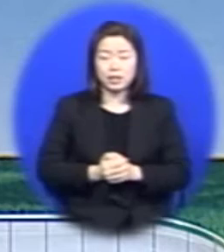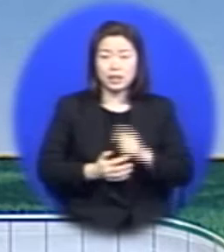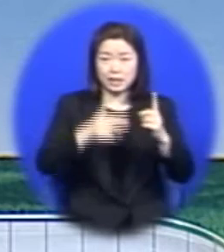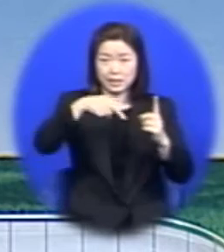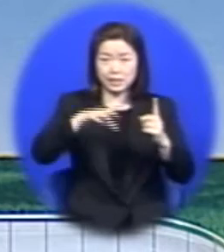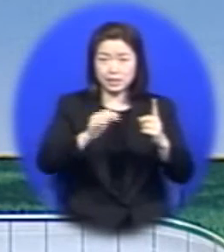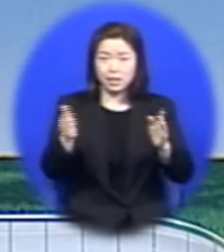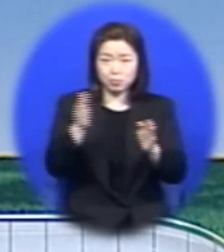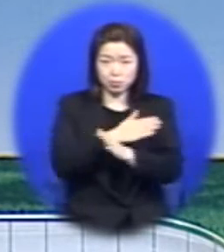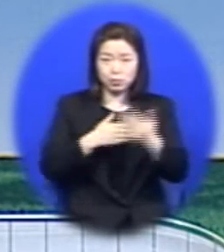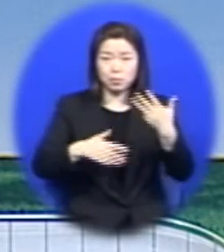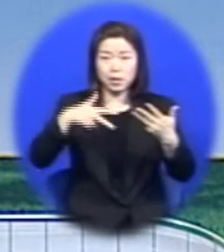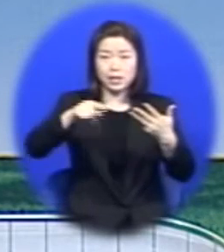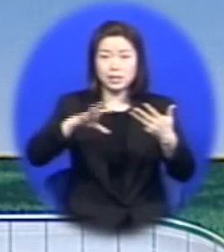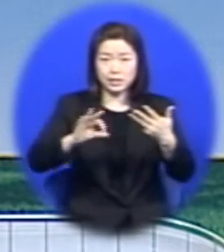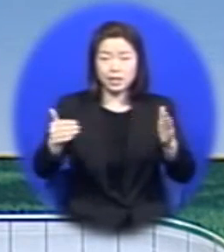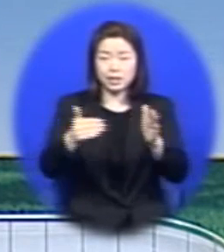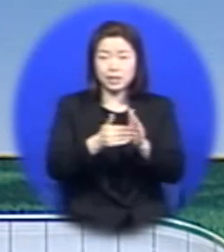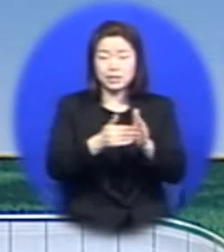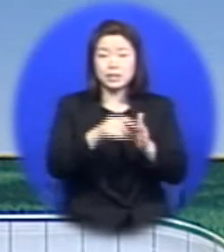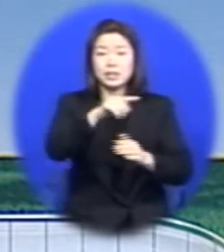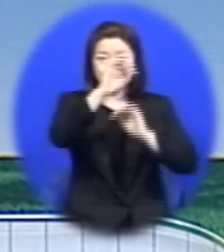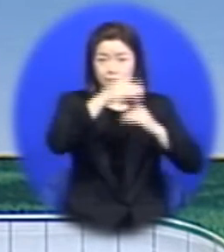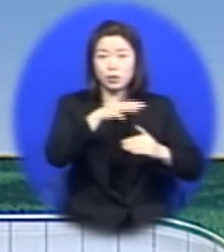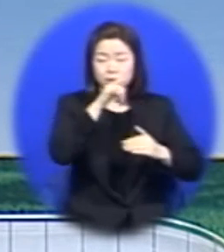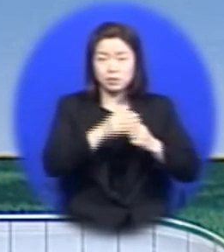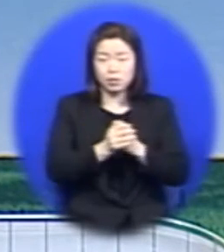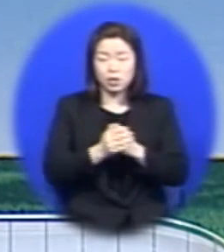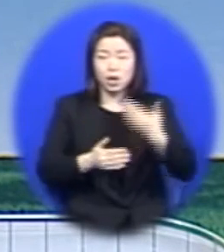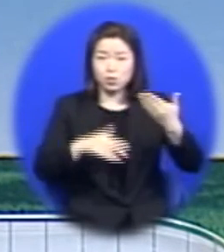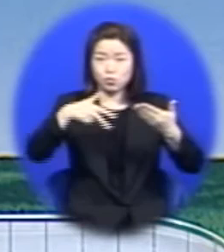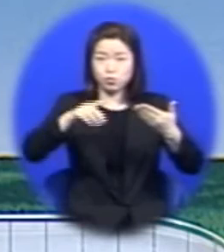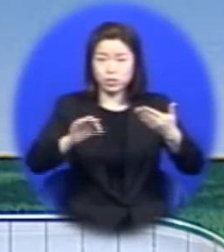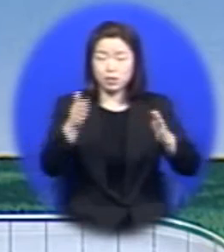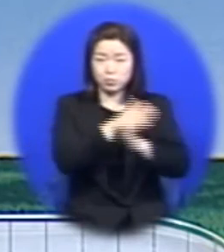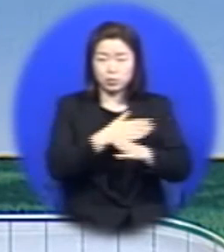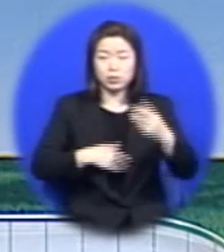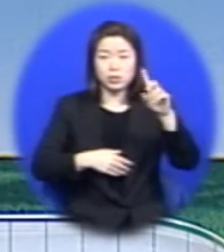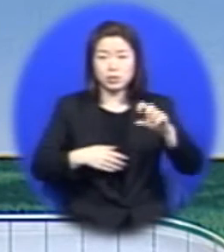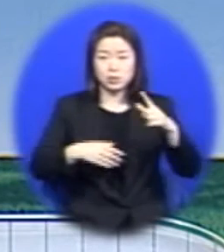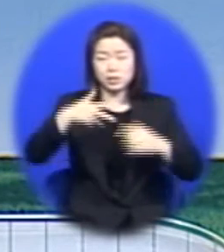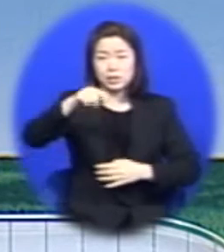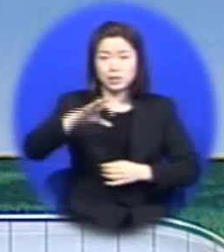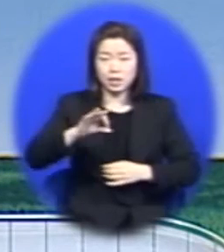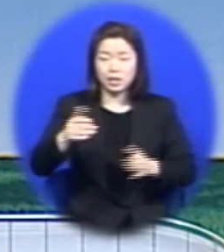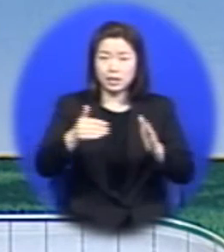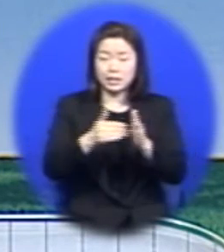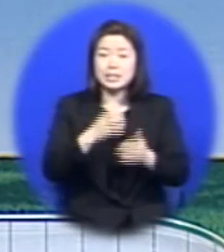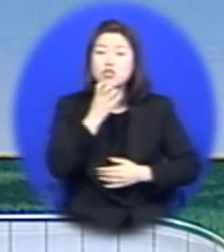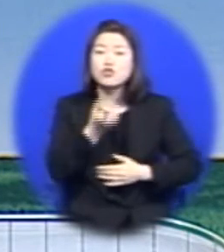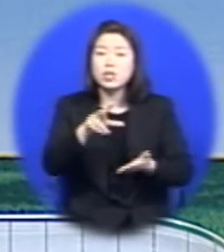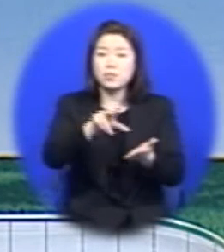1장부터 8장까지 그 이야기를 쓰고 있고 9장부터 11장까지는 그 사이에 유대인의 문제를 잠깐